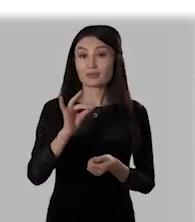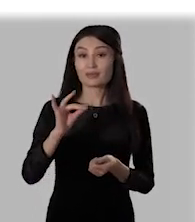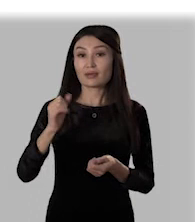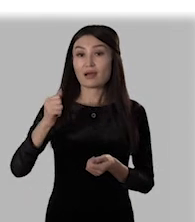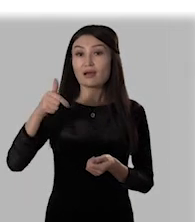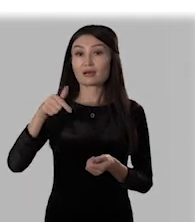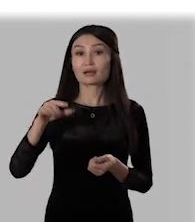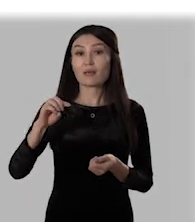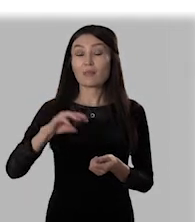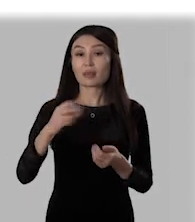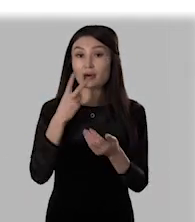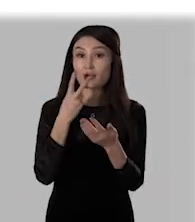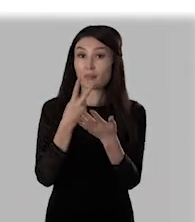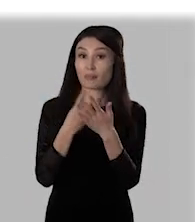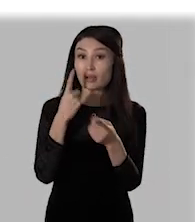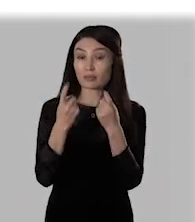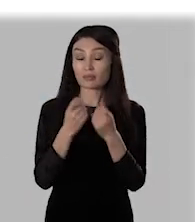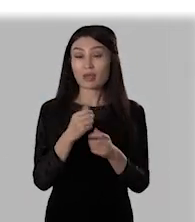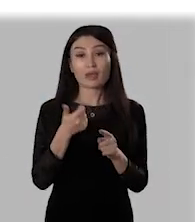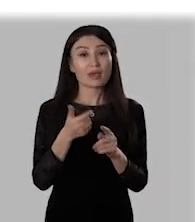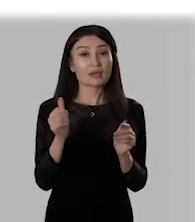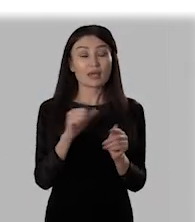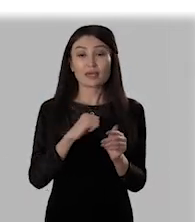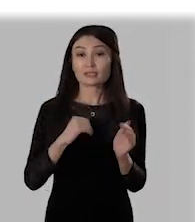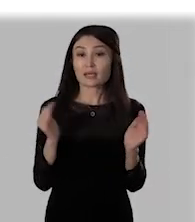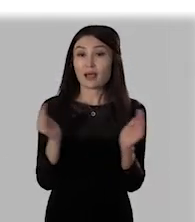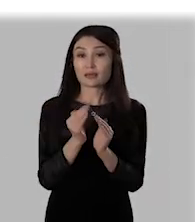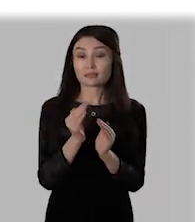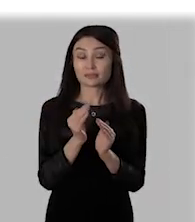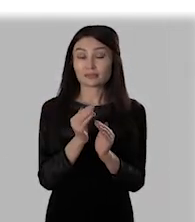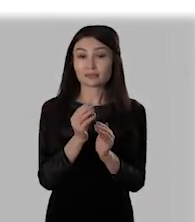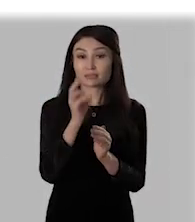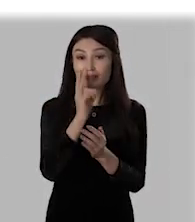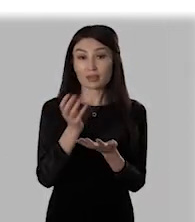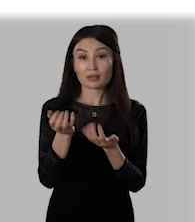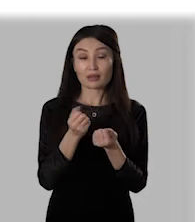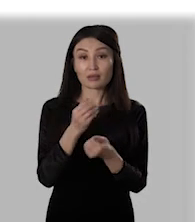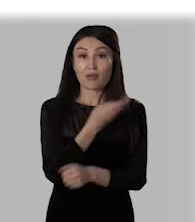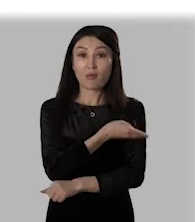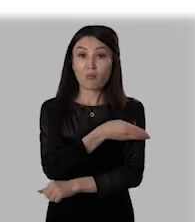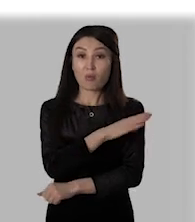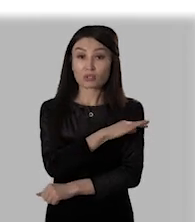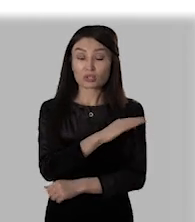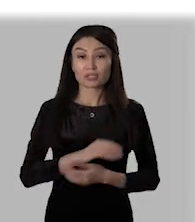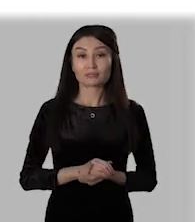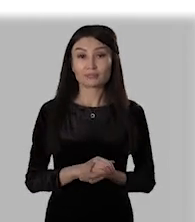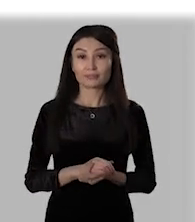Диаграммадагы маалымат боюнча эң аз киреше алган мугалимдер Польшада.